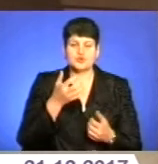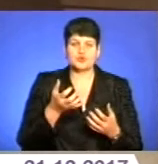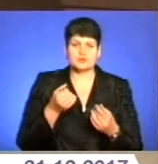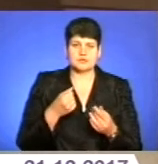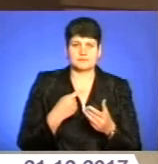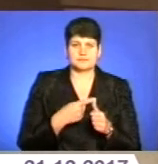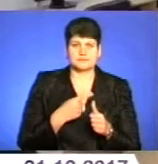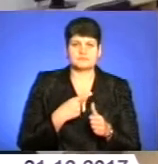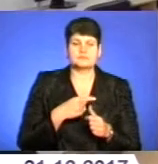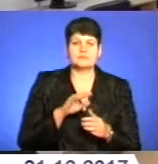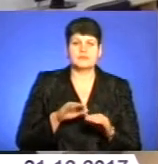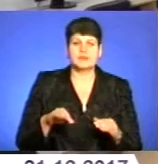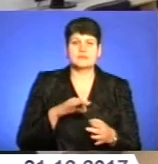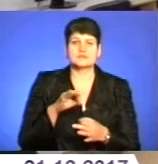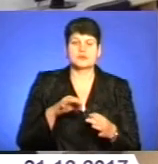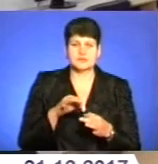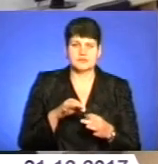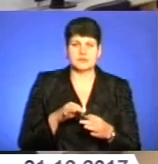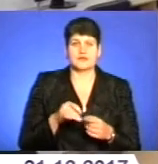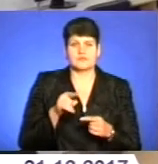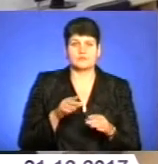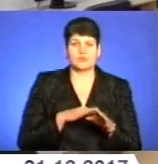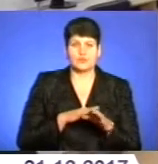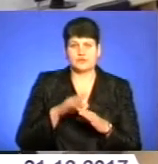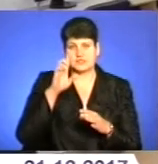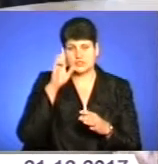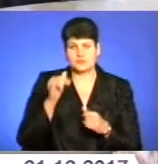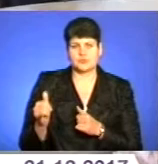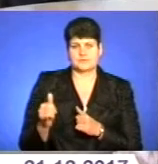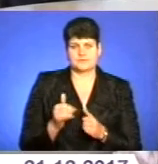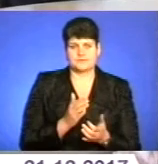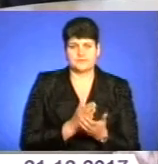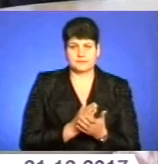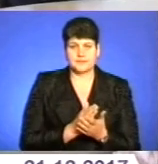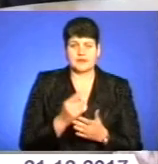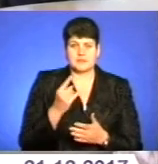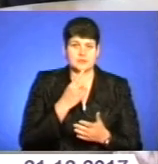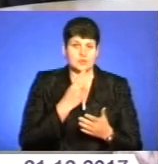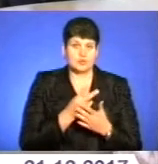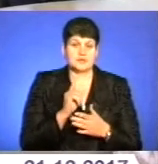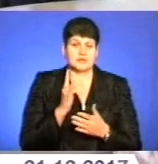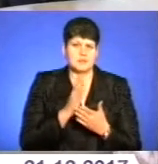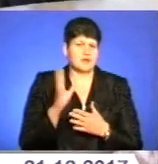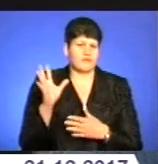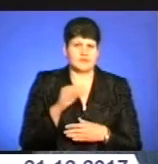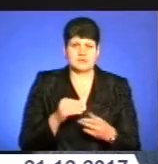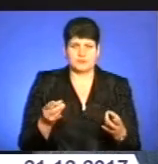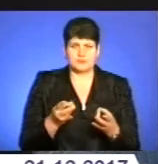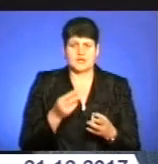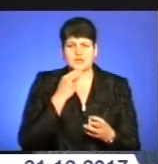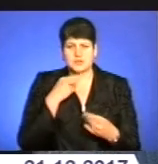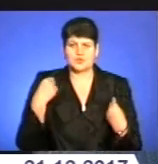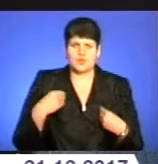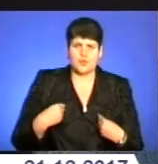статус дитини-сироти, завдяки якому хлопчик на повноцінному державному забезпеченні. На перший погляд дитина має все необхідне – їжу,